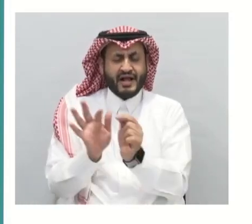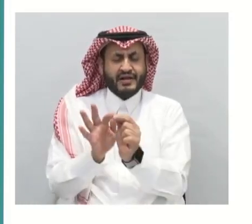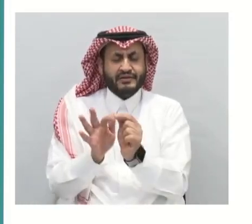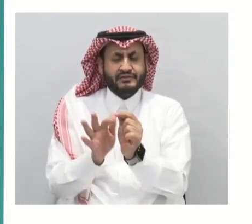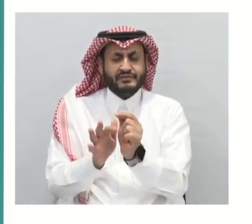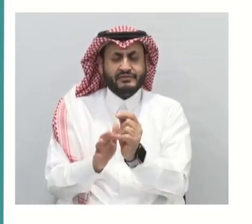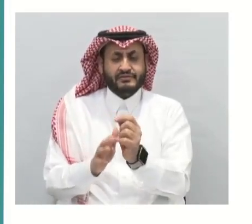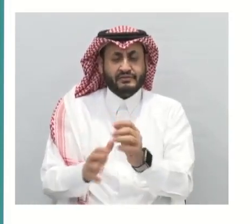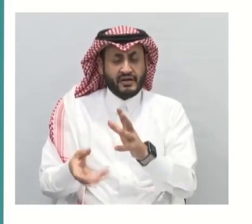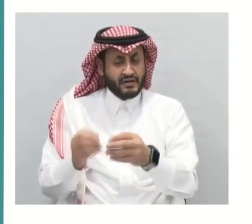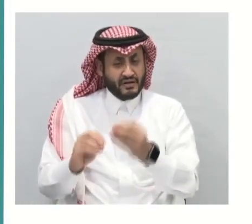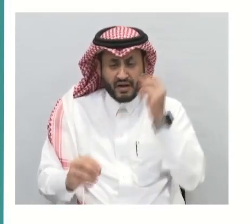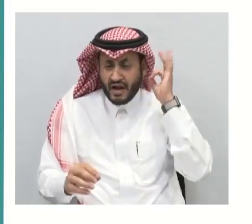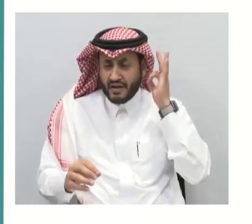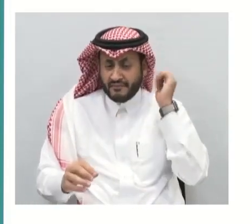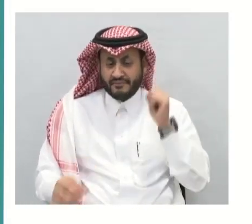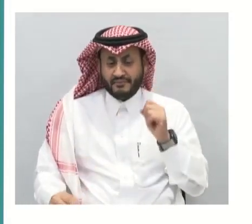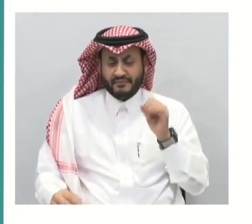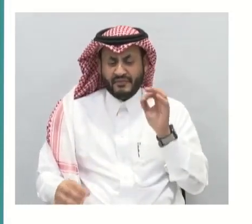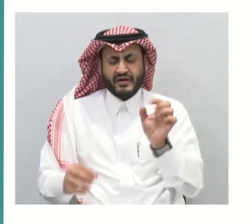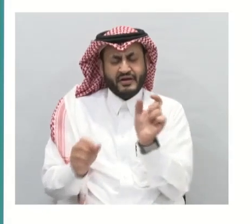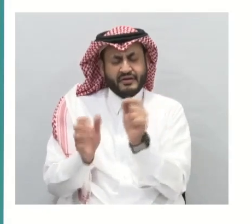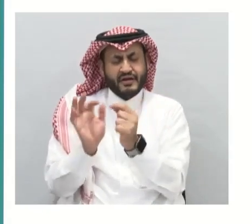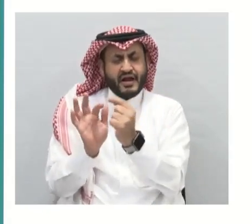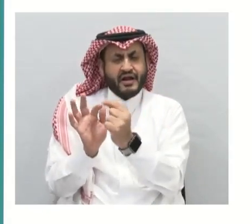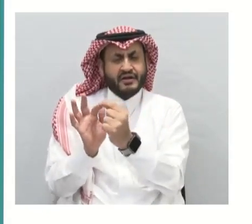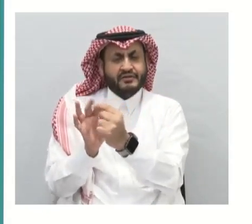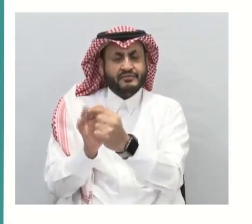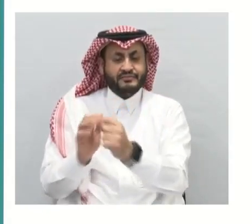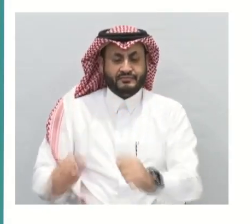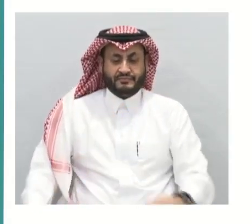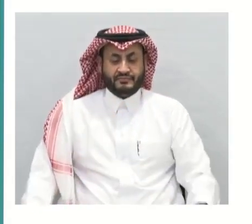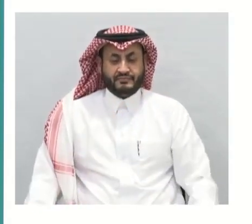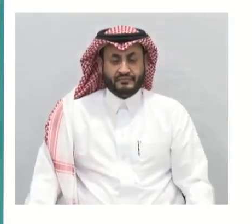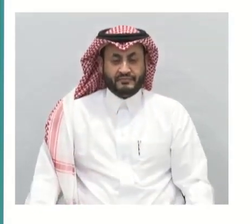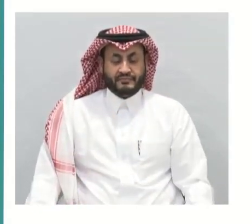الصوت او الاصوات التي نسمعها على نهايه الاعصاب التي نستقبلها